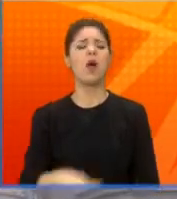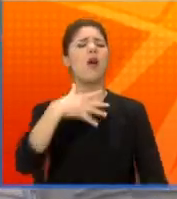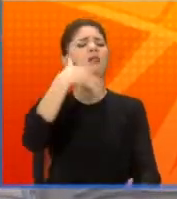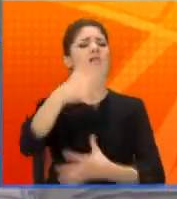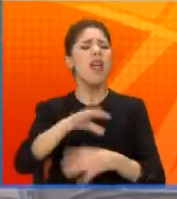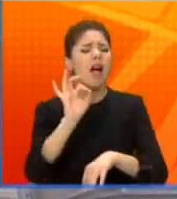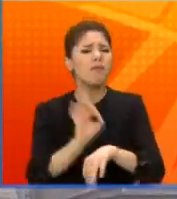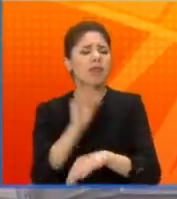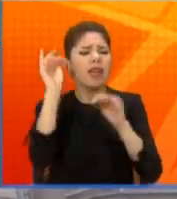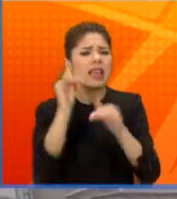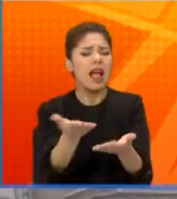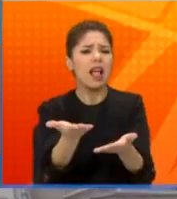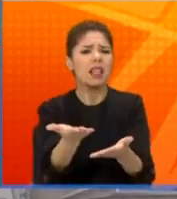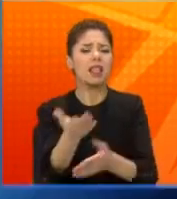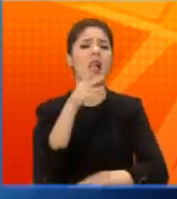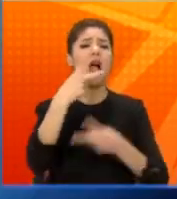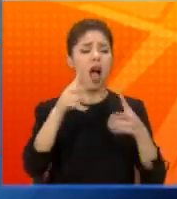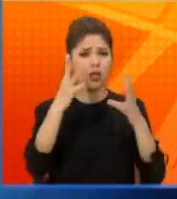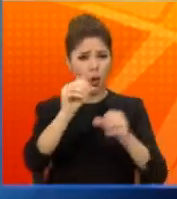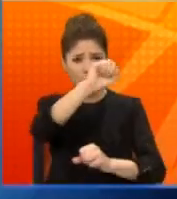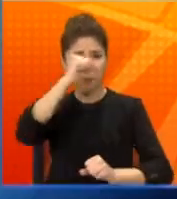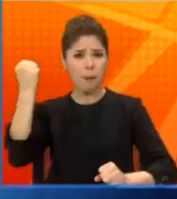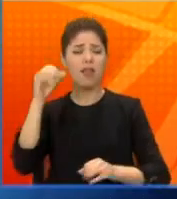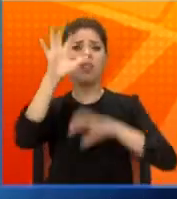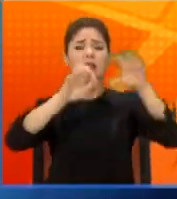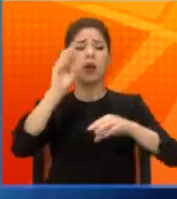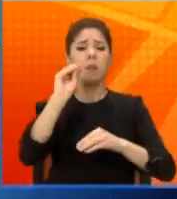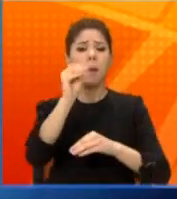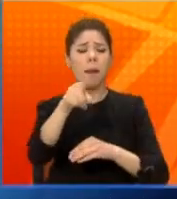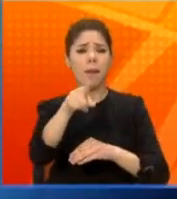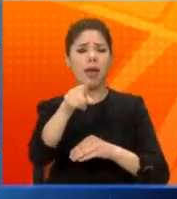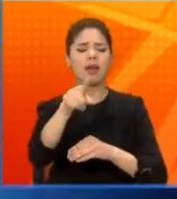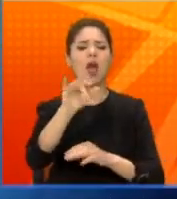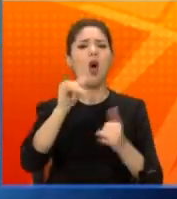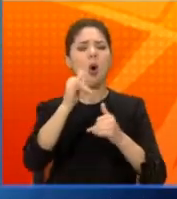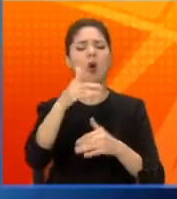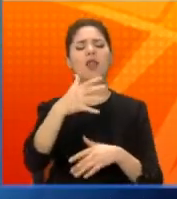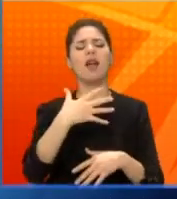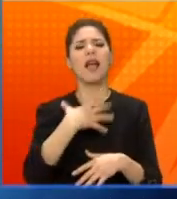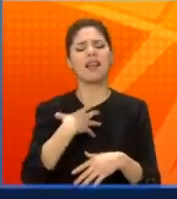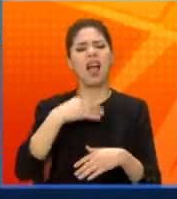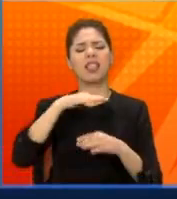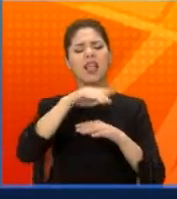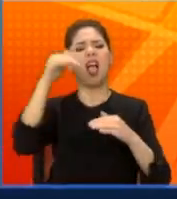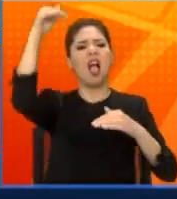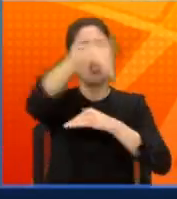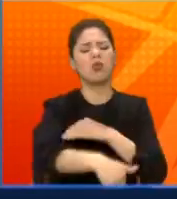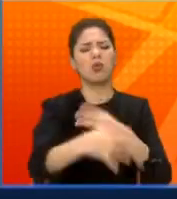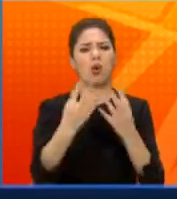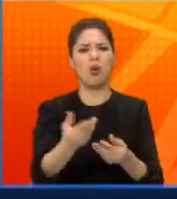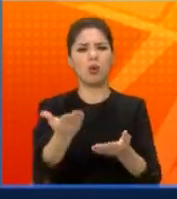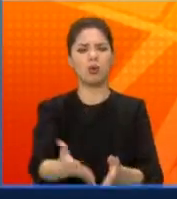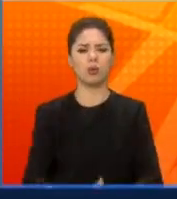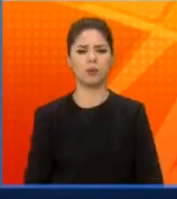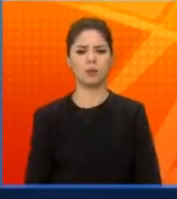Felaket saniyeler içinde geldi. Açık bırakılan pencereye tırmanan Talal bebek oynarken aşağı düştü. Pencerenin dibinde